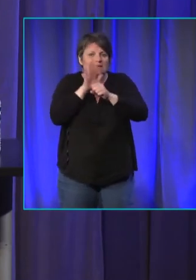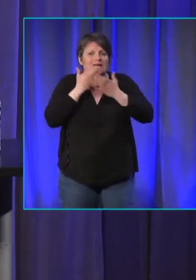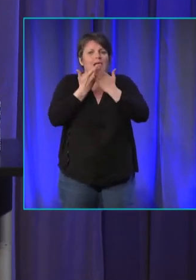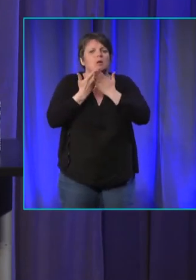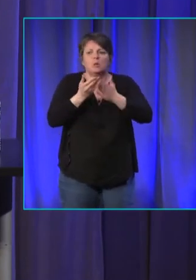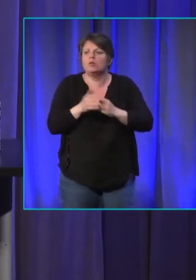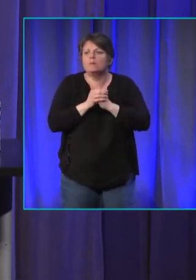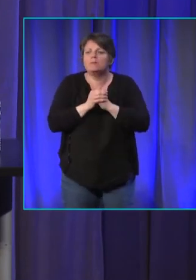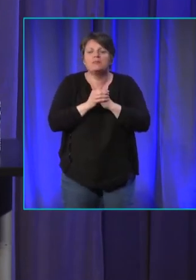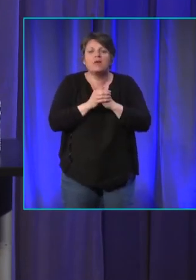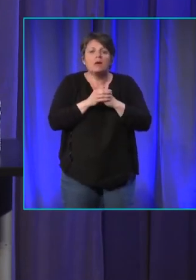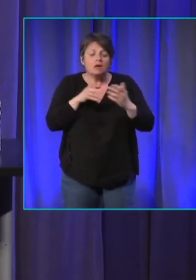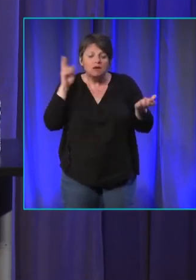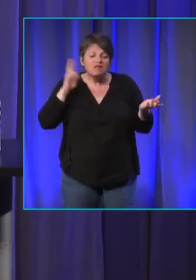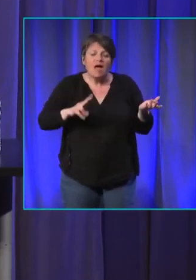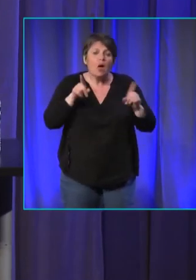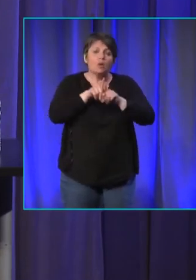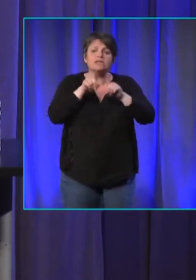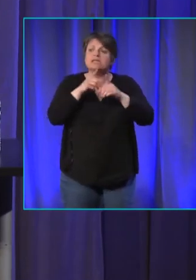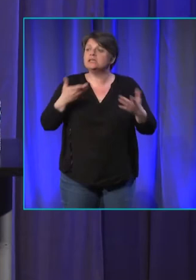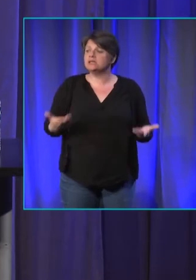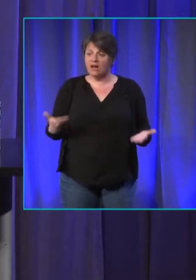c'est sûr que notre mode de vie a complètement évolué. On est,